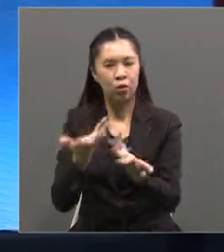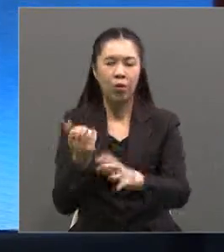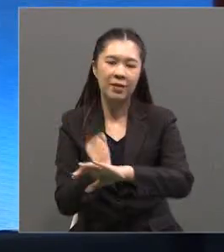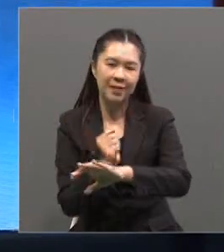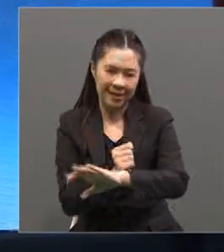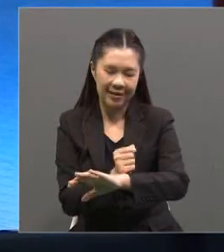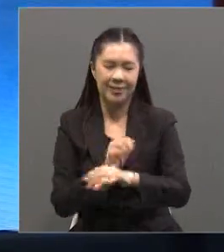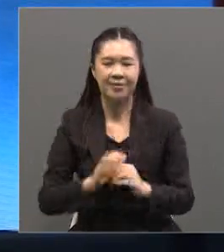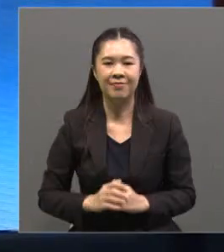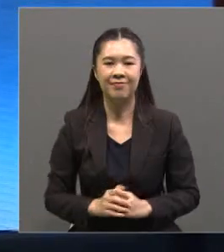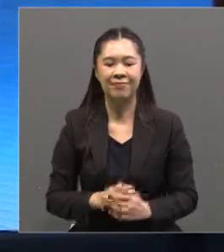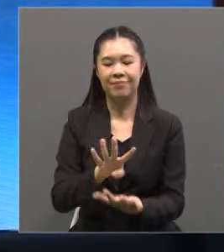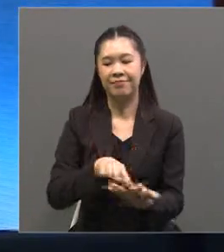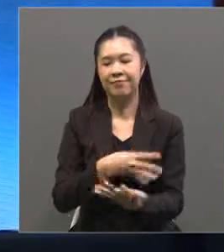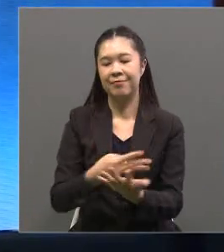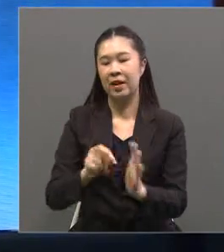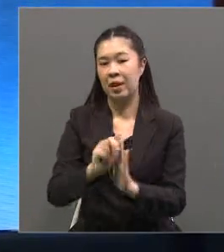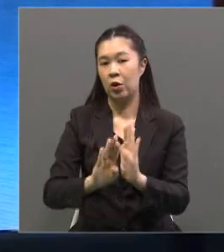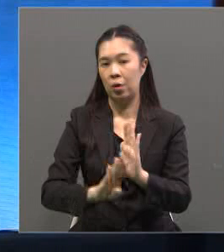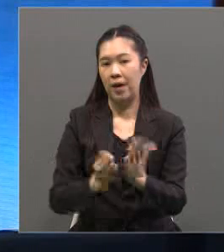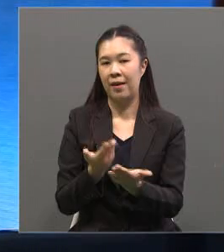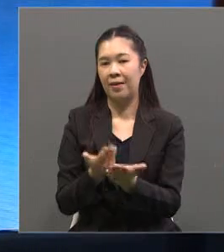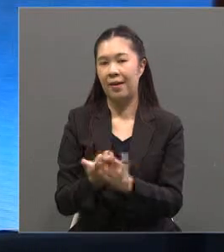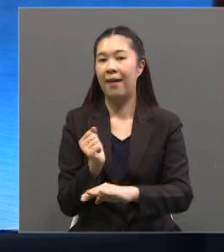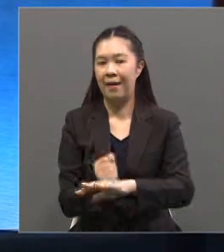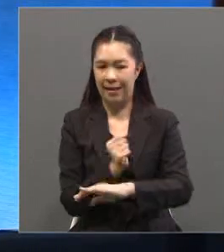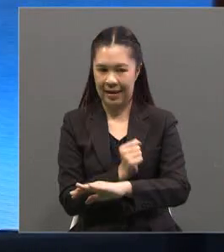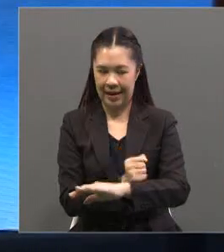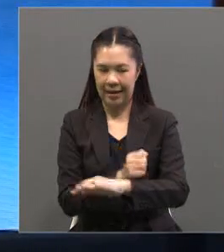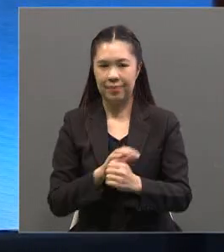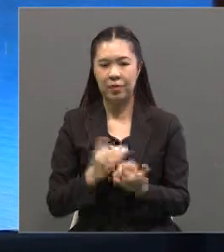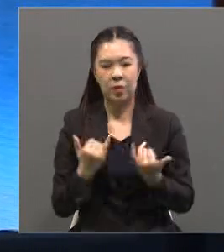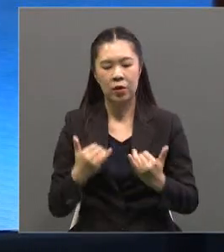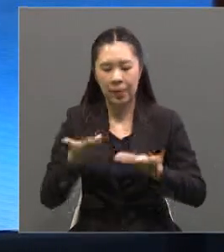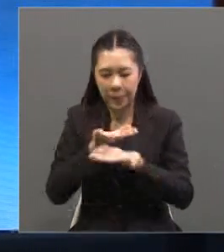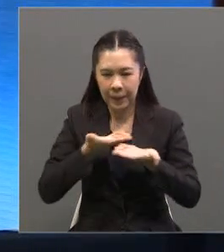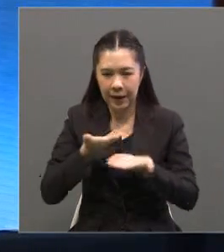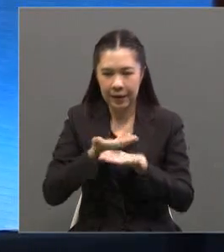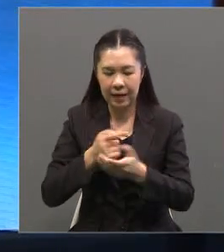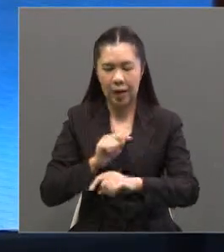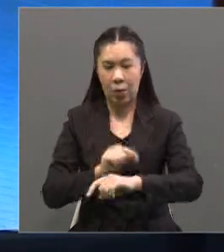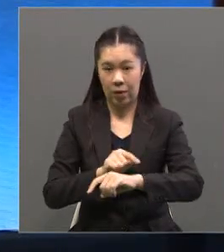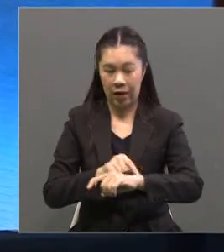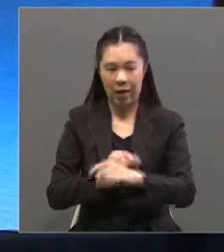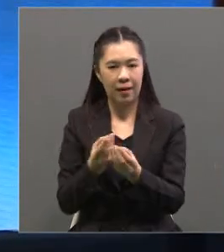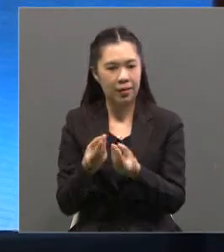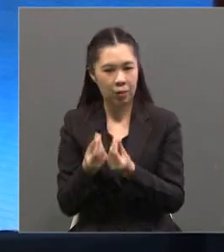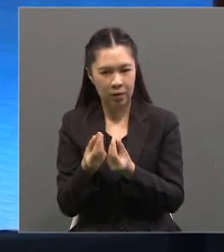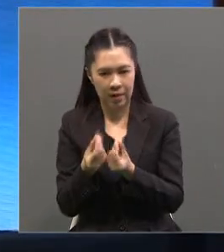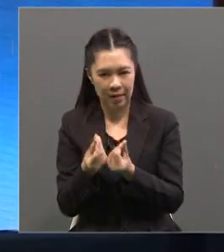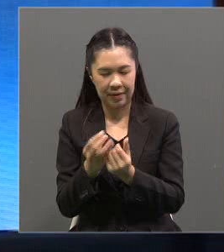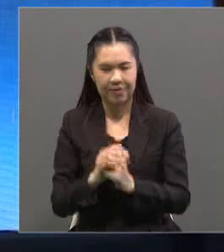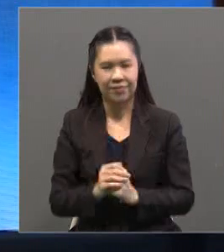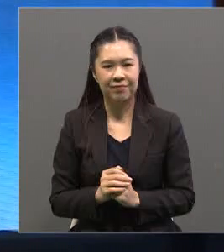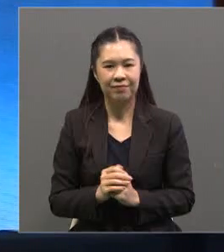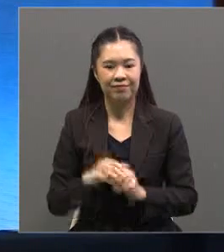ส่วนประเด็นอีกเรื่องคือนโยบายค่าแรงขั้นต่ำนะครับขณะนี้ยังอยู่ระหว่างการพิจารณาทั้งระยะเวลาตัวเลขด้วยนะครับก็ค